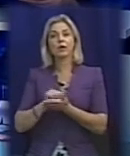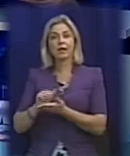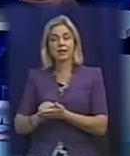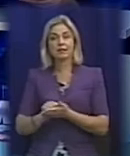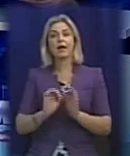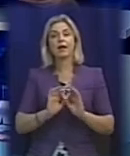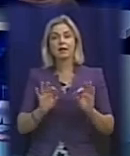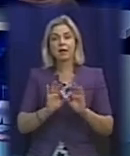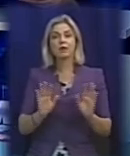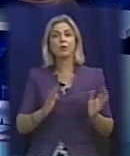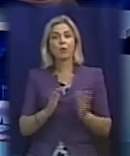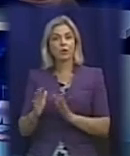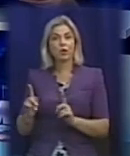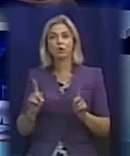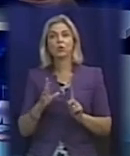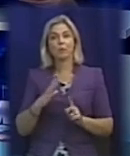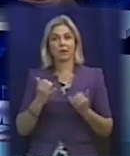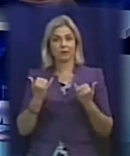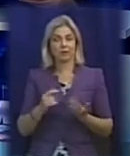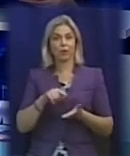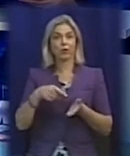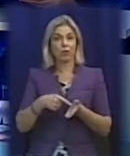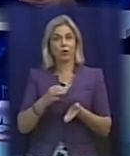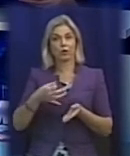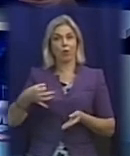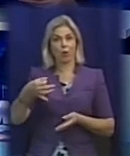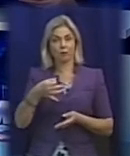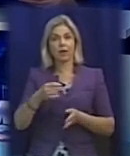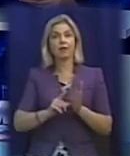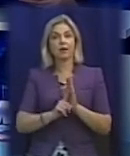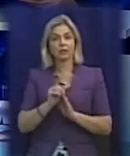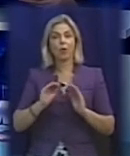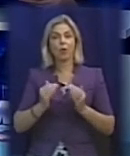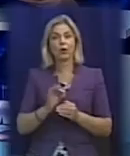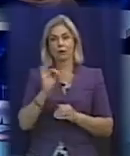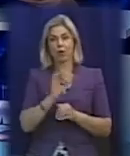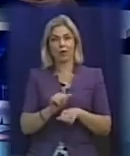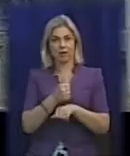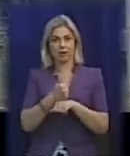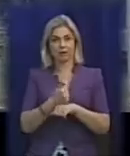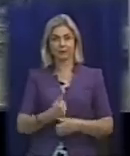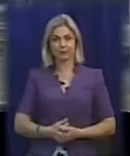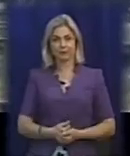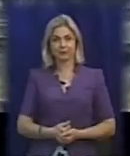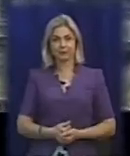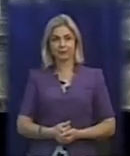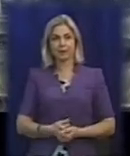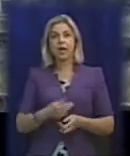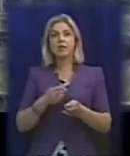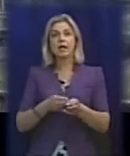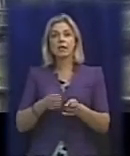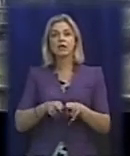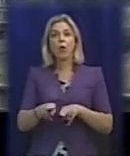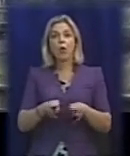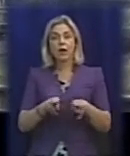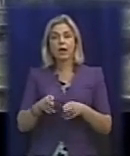які сталися сьогодні в місті та області. Я Наталя Забазнова, а на початку – коротко про головне. На залізничній колії в